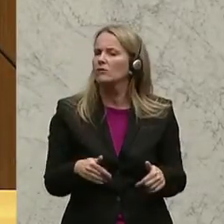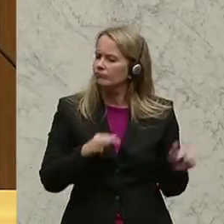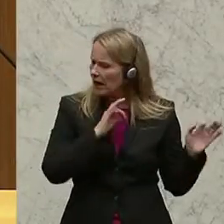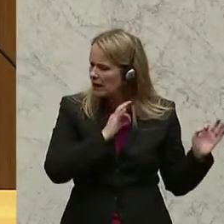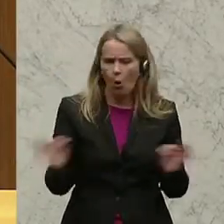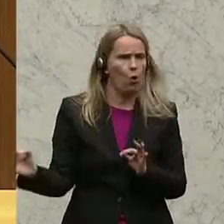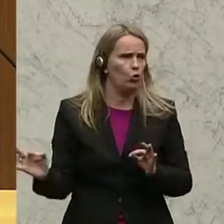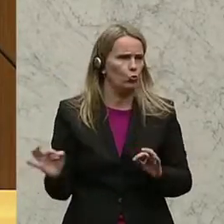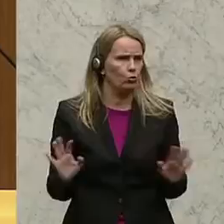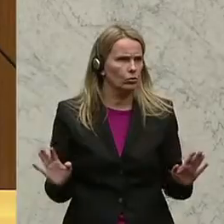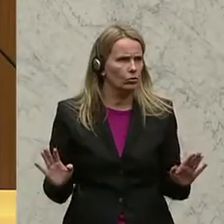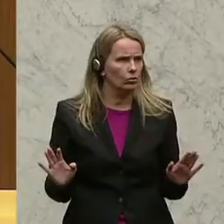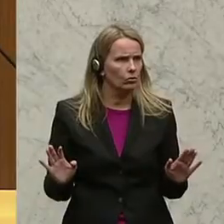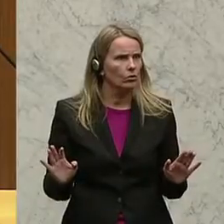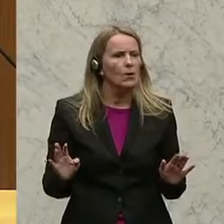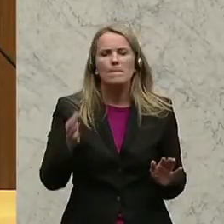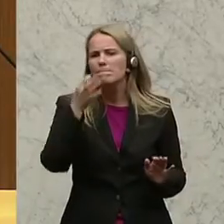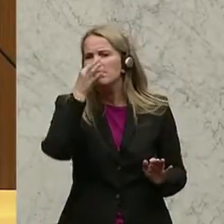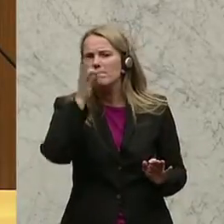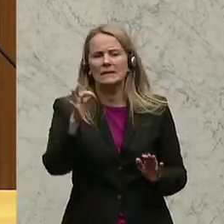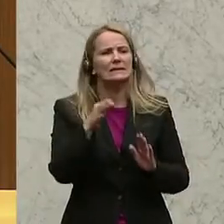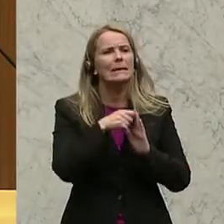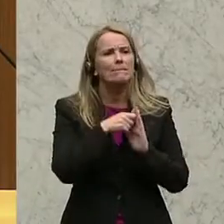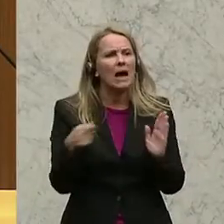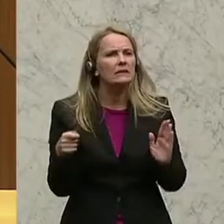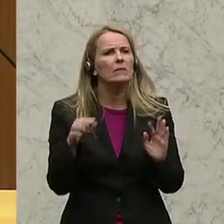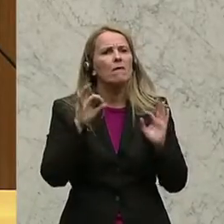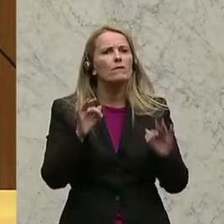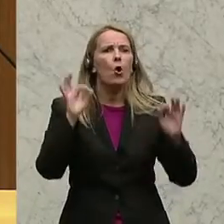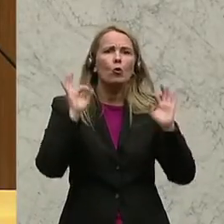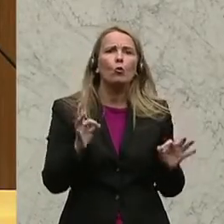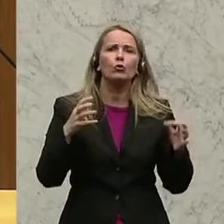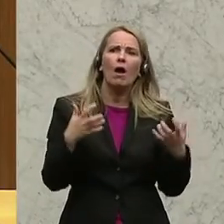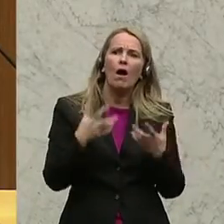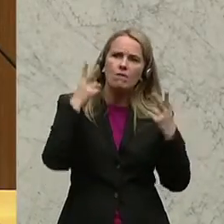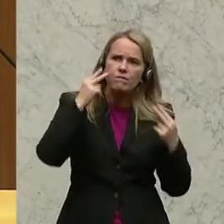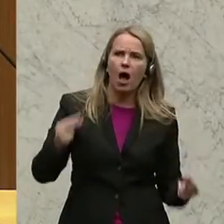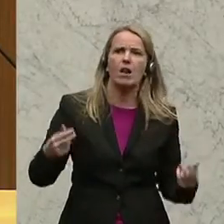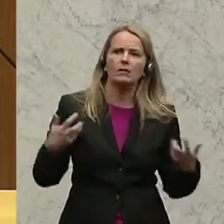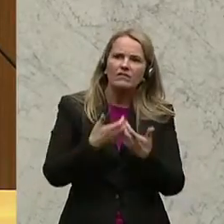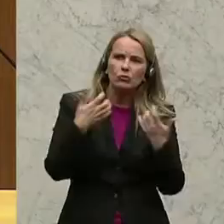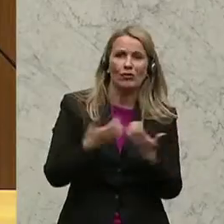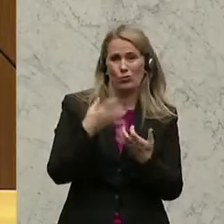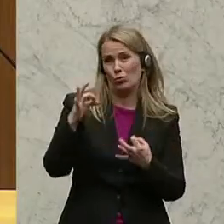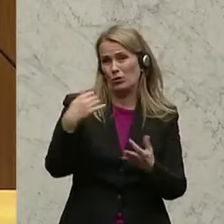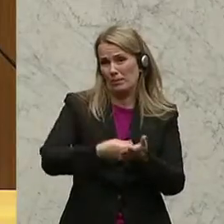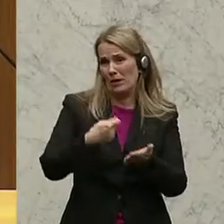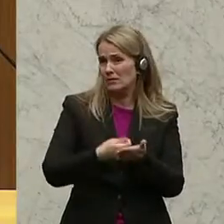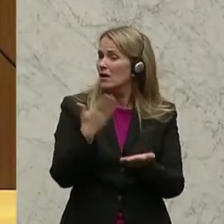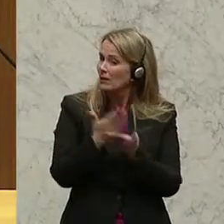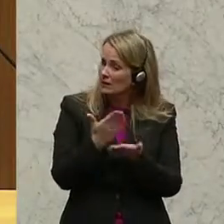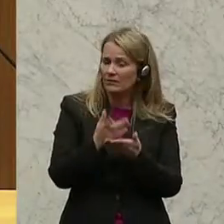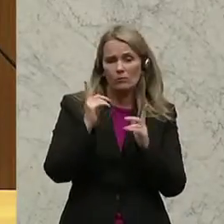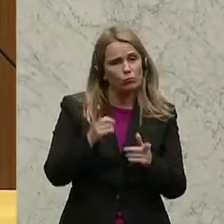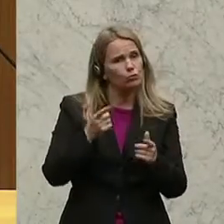in Ordnung. Und die beste Maßnahme für eine gute Waldwirtschaft sind gute Preise und darum muss man die Märkte